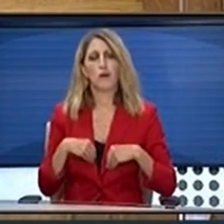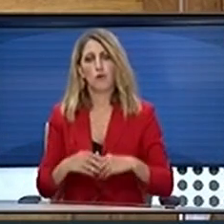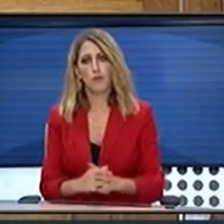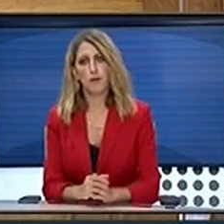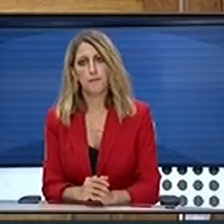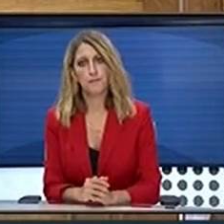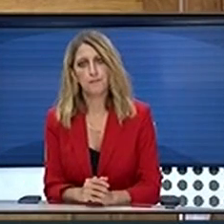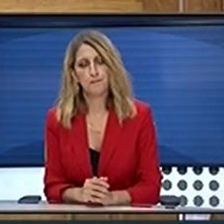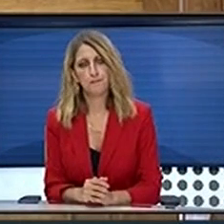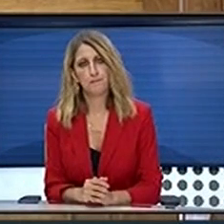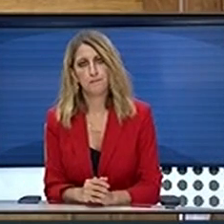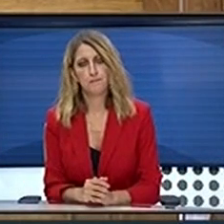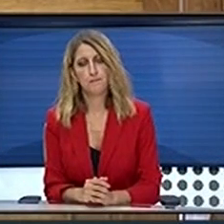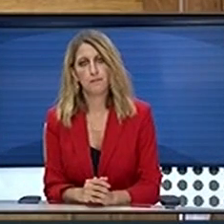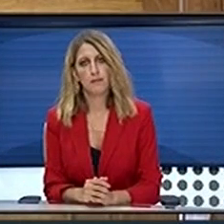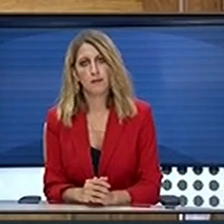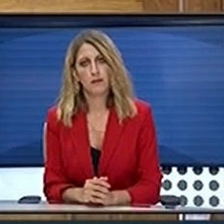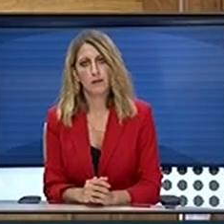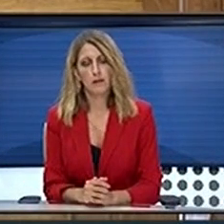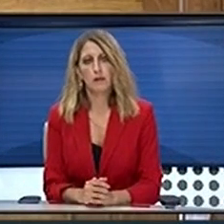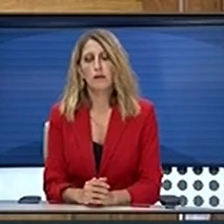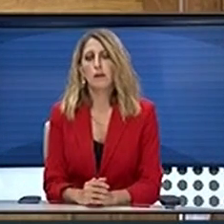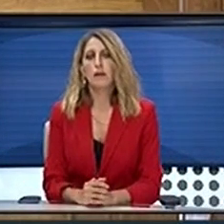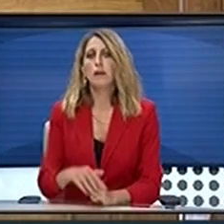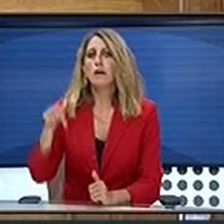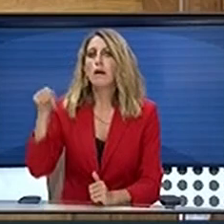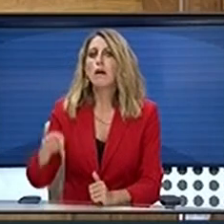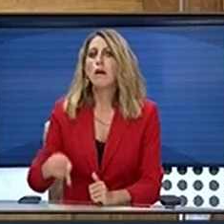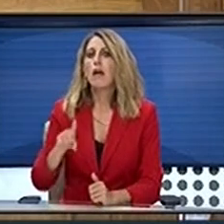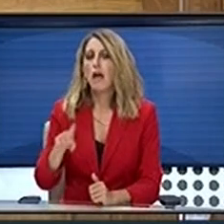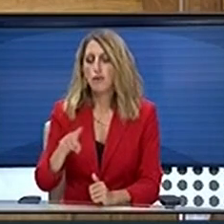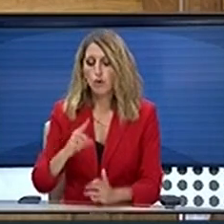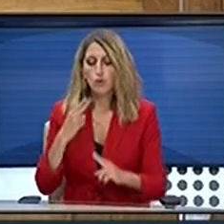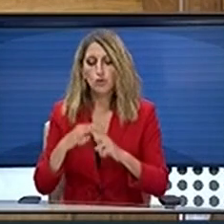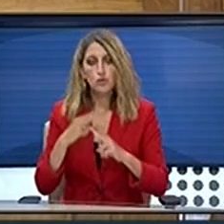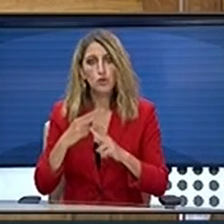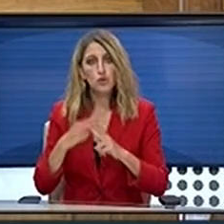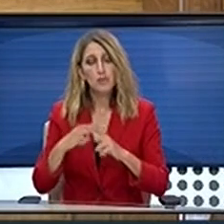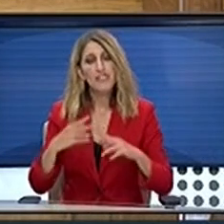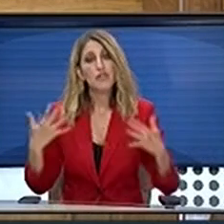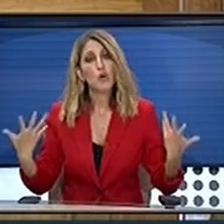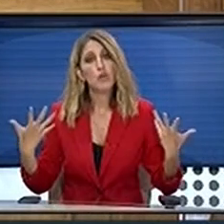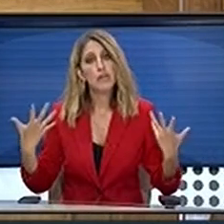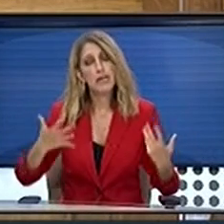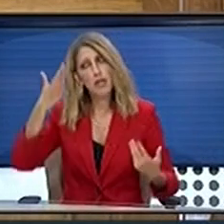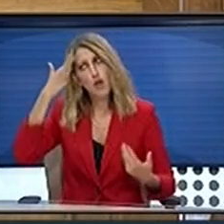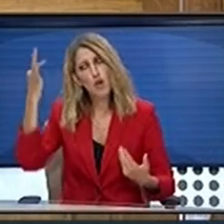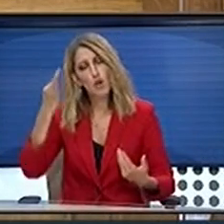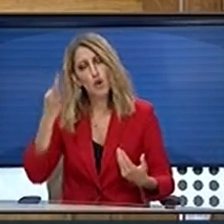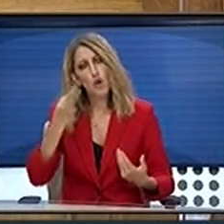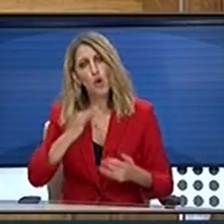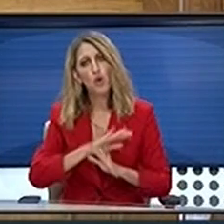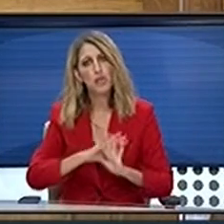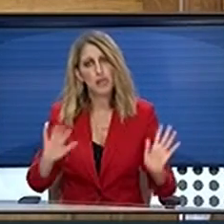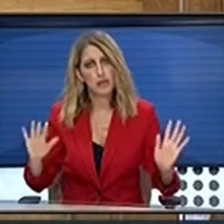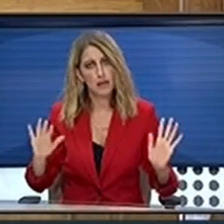της πραγματικότητας στον τόπο. Και κυρίως το πνεύμα της εθνικής λογικής και της ωριμότητας